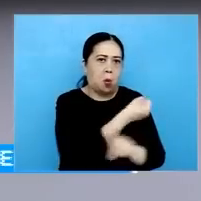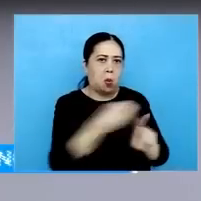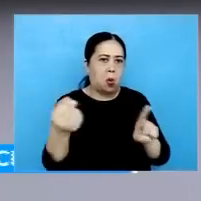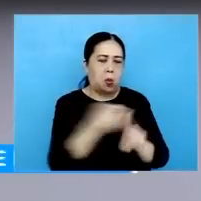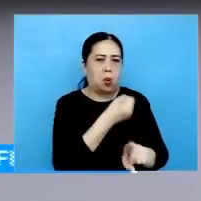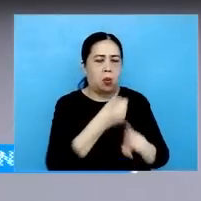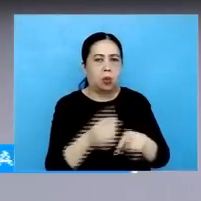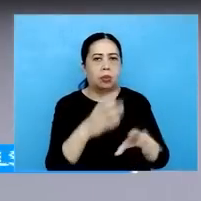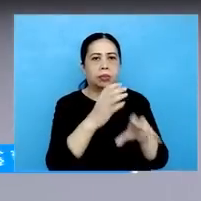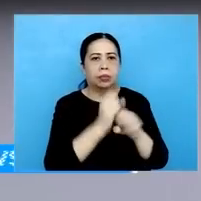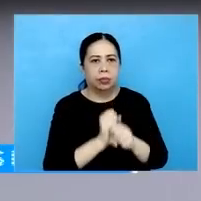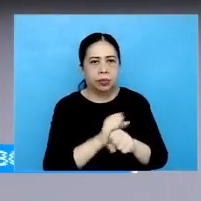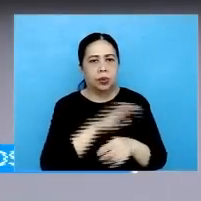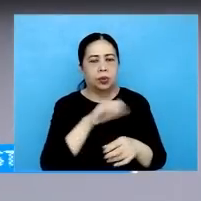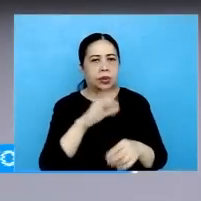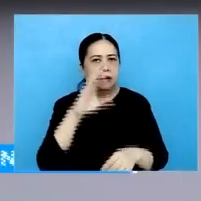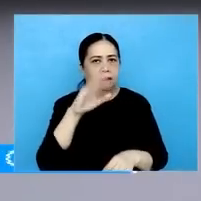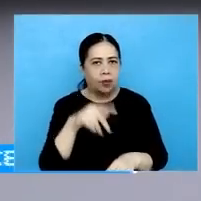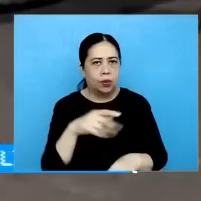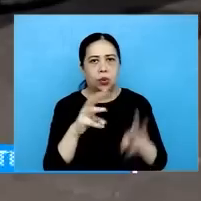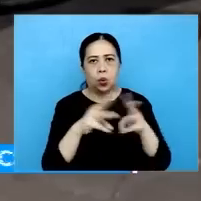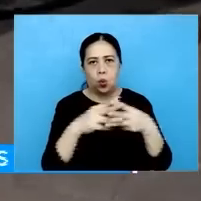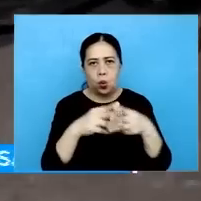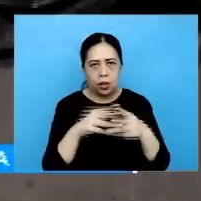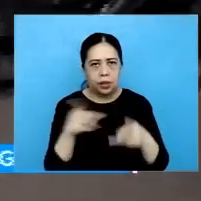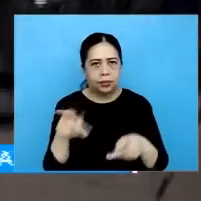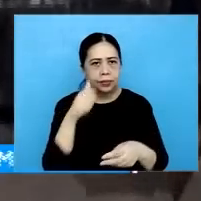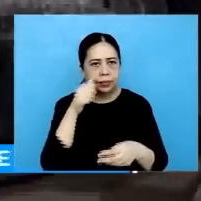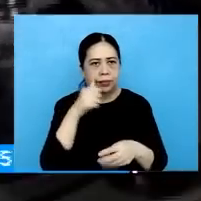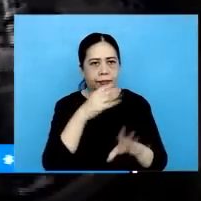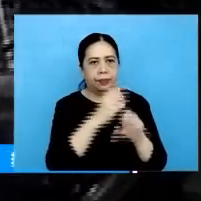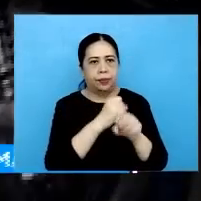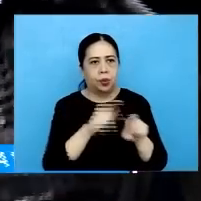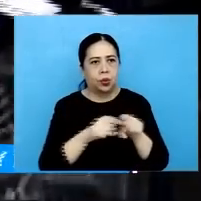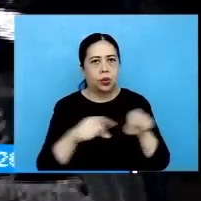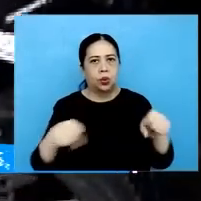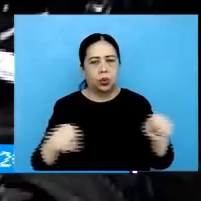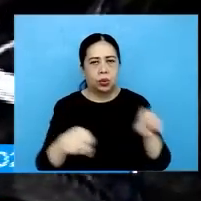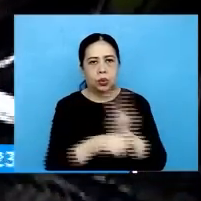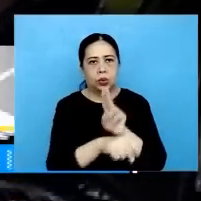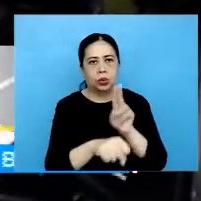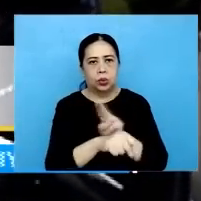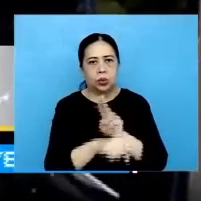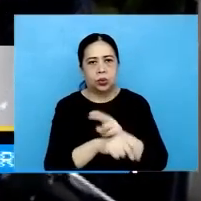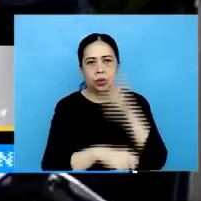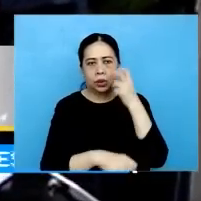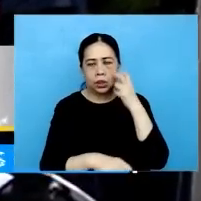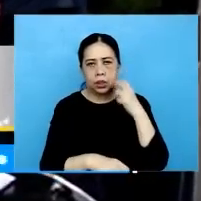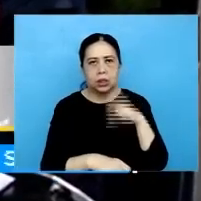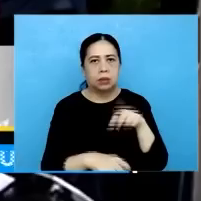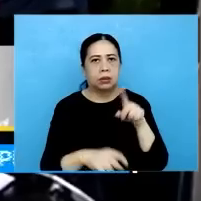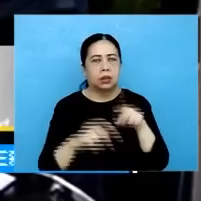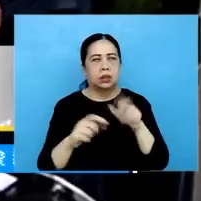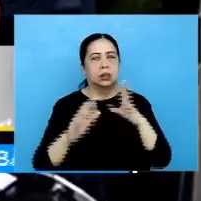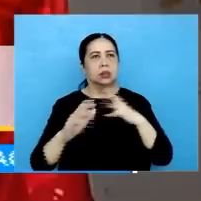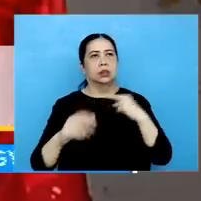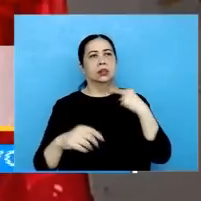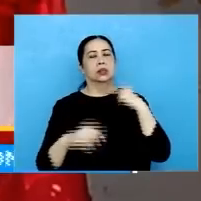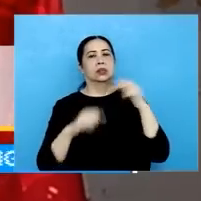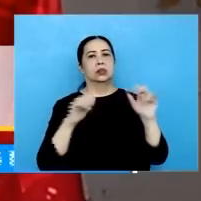Nabawi kay Ramirez ang cellphone at wallet ng biktima. Na-recover din ang motor na ginamit niya sa krimen. Hindi na niya naitanggi ang pang-hold